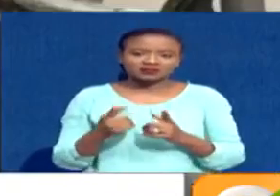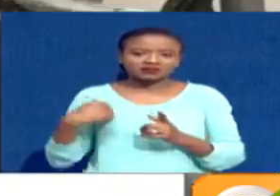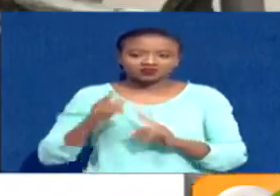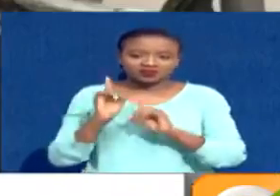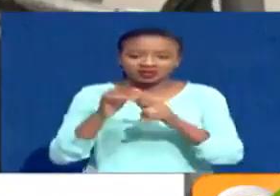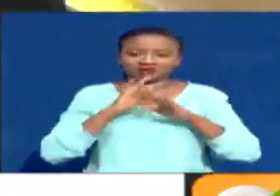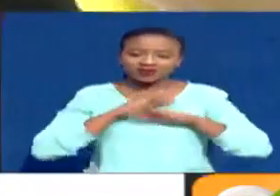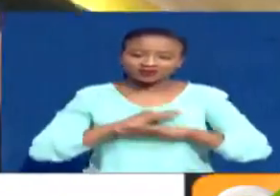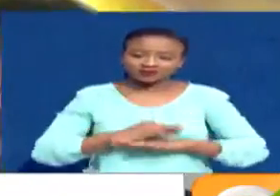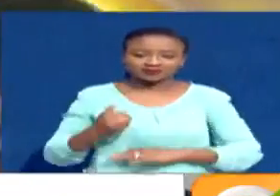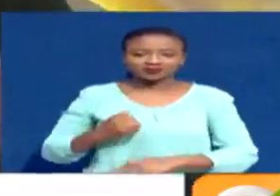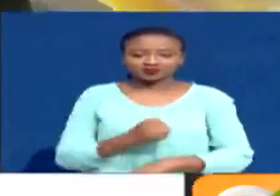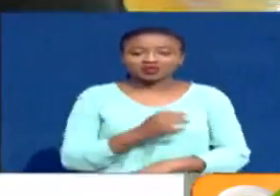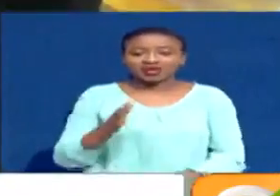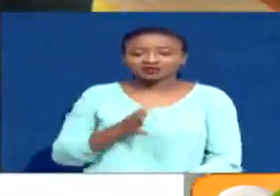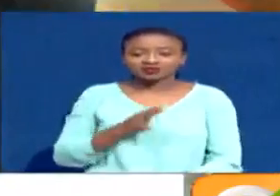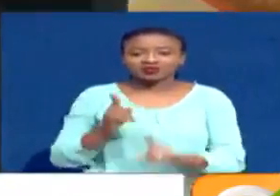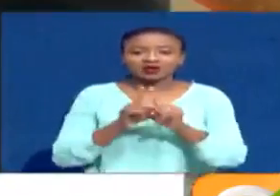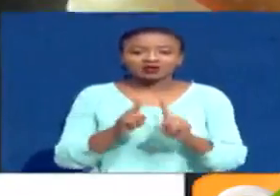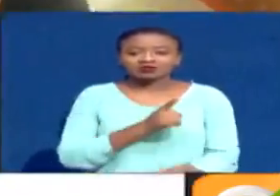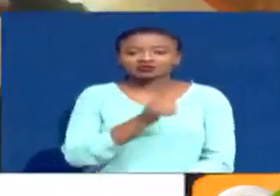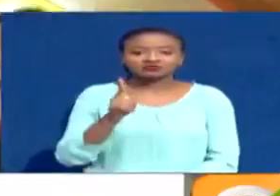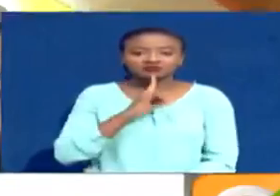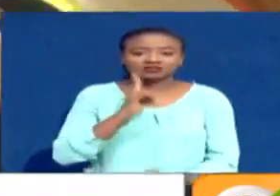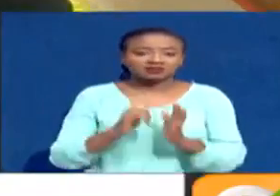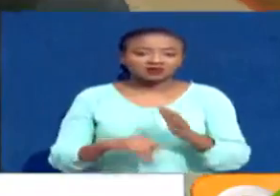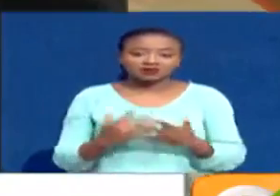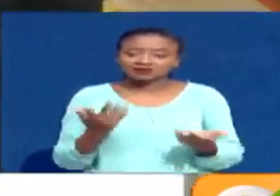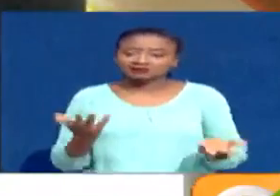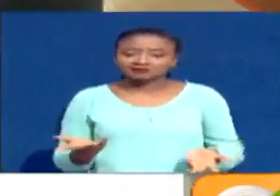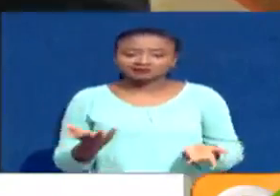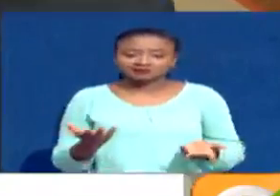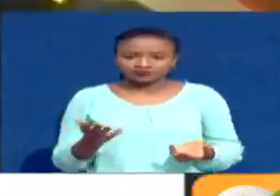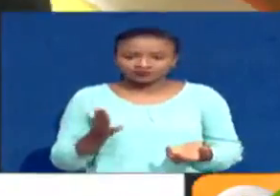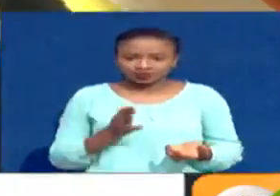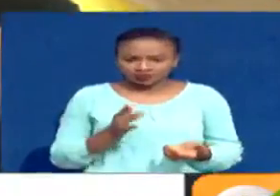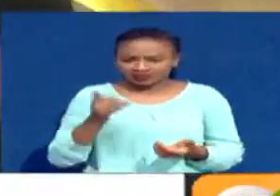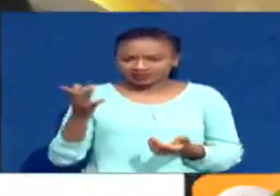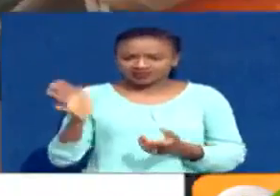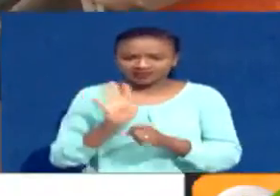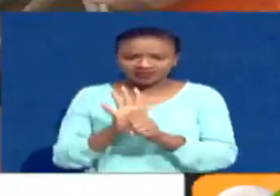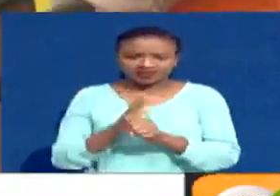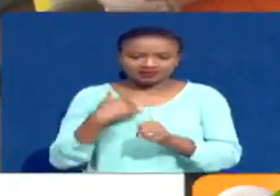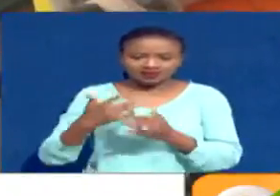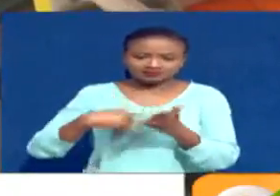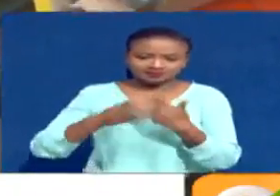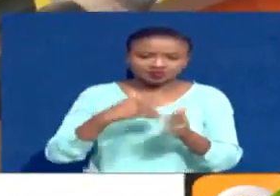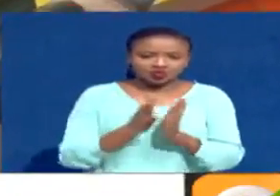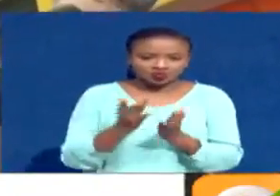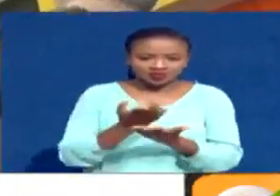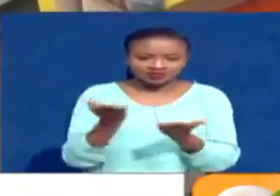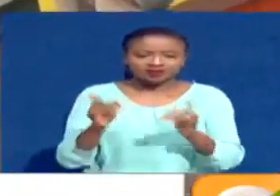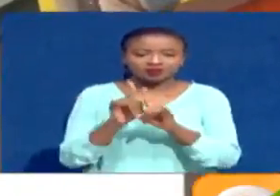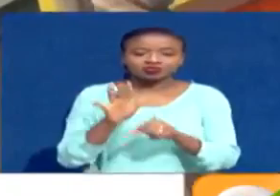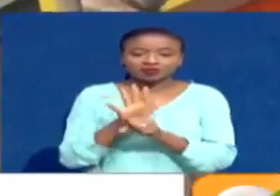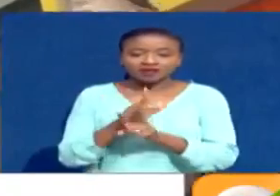relax as women. Naweza sema saizi wanadada karibu 100 na nime interact na wao ambayo wengi